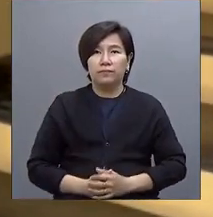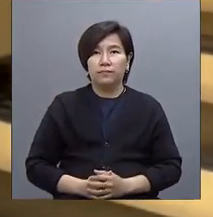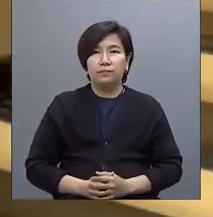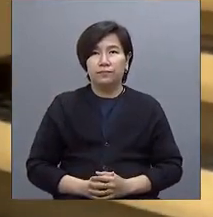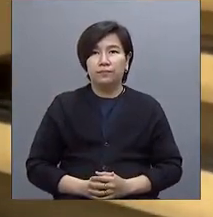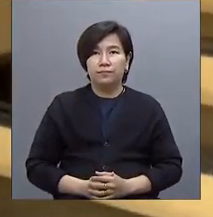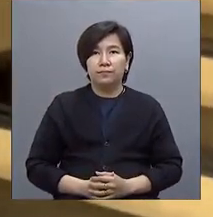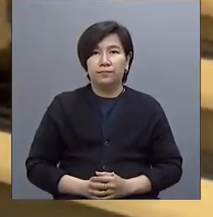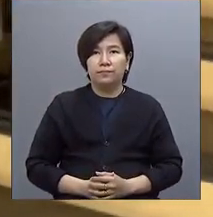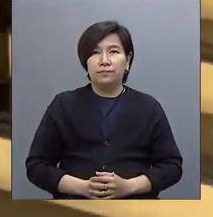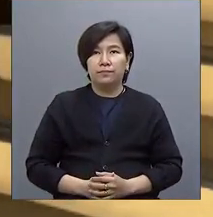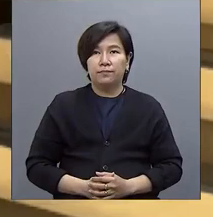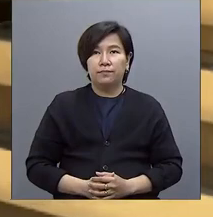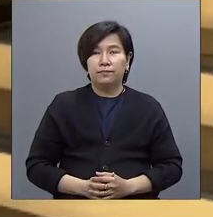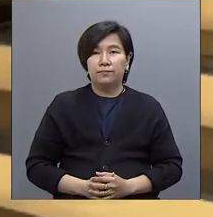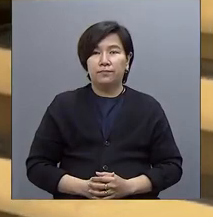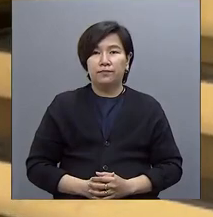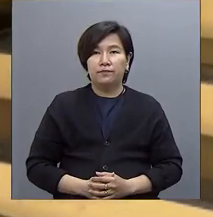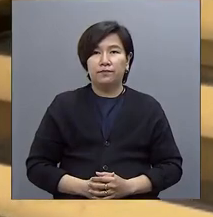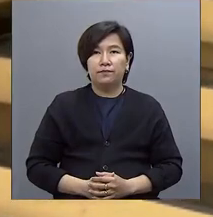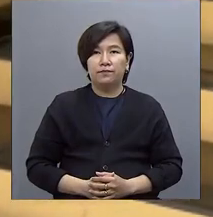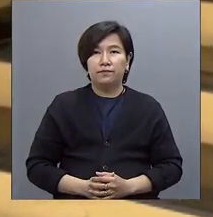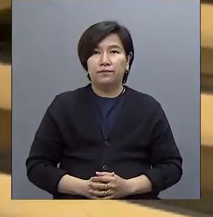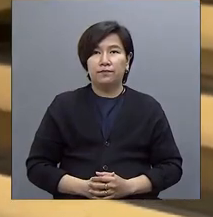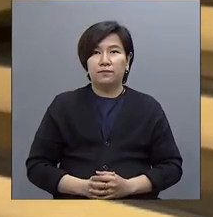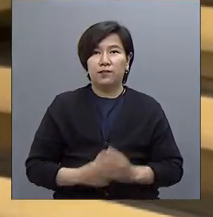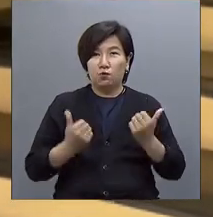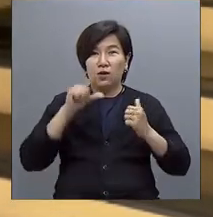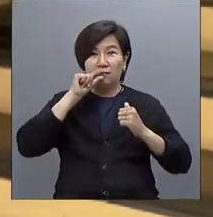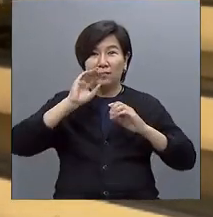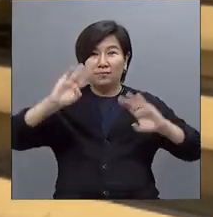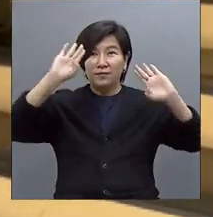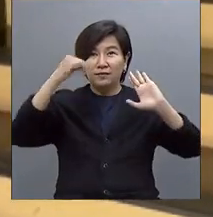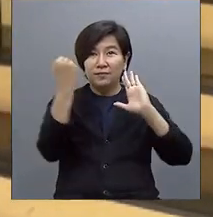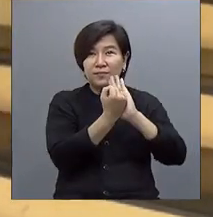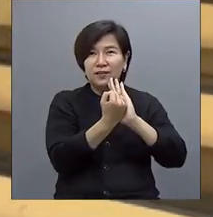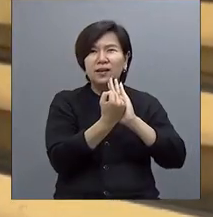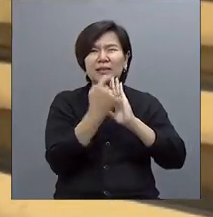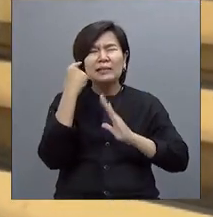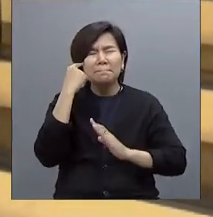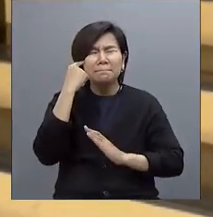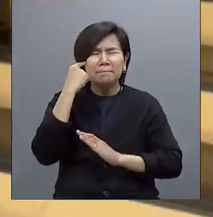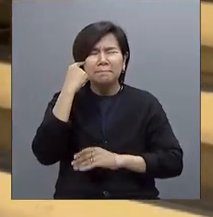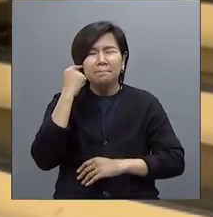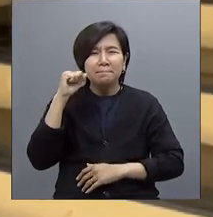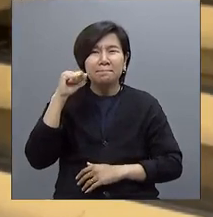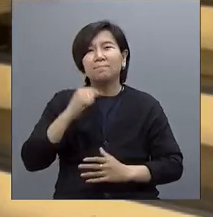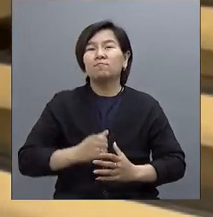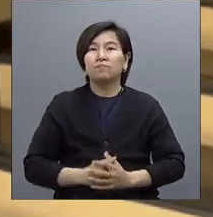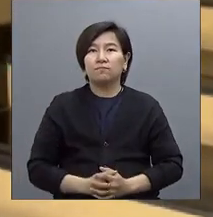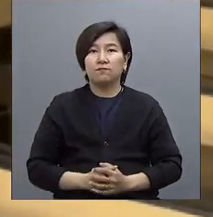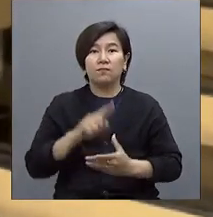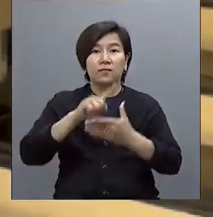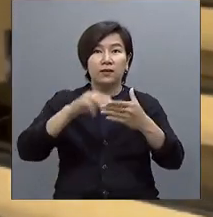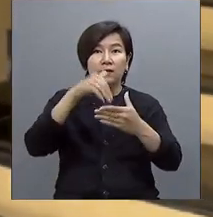ในส่วน คือคาดว่าลงวันนี้แน่หรือว่าจะ น่าจะ ครับ วันเลือกตั้งก็น่าจะเป็นวันที่7หรือ